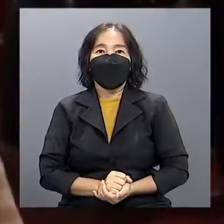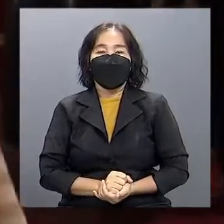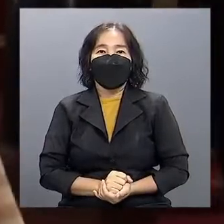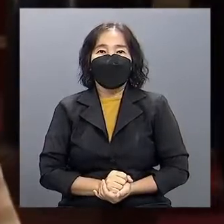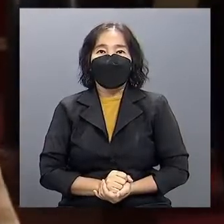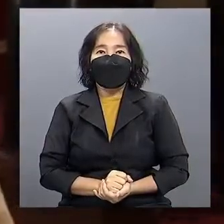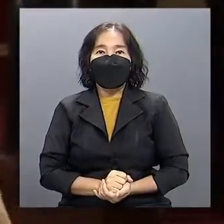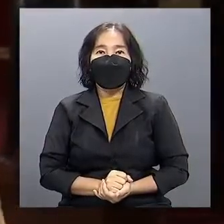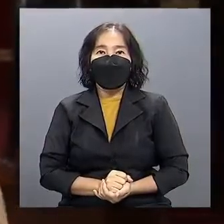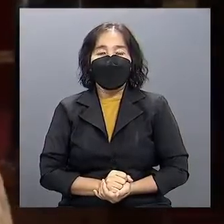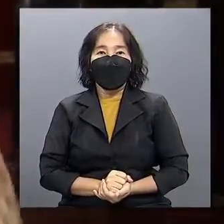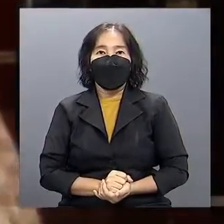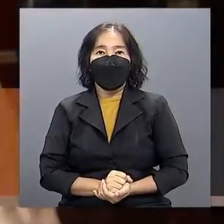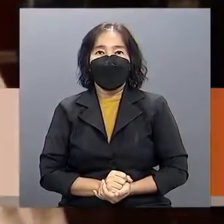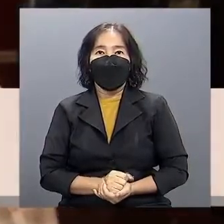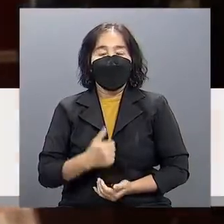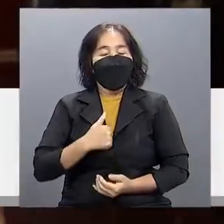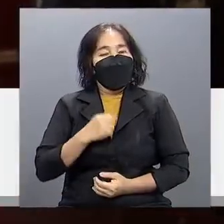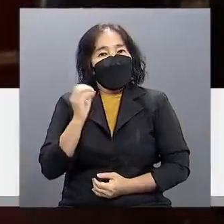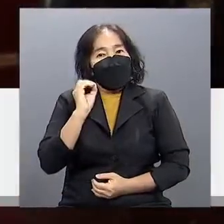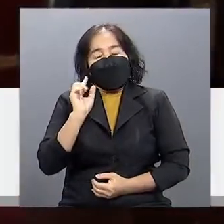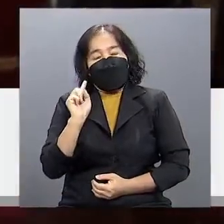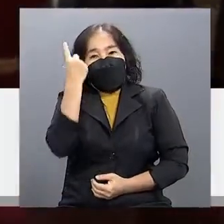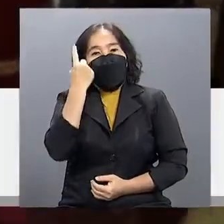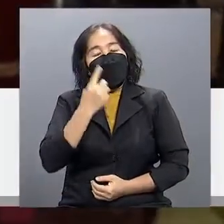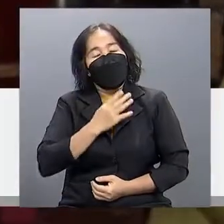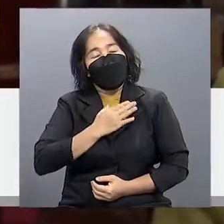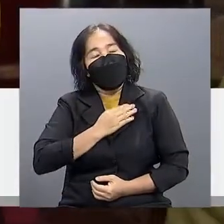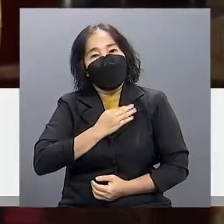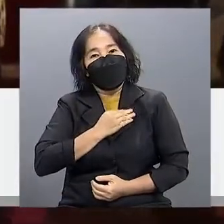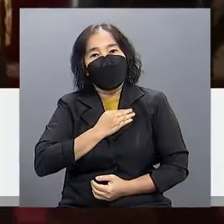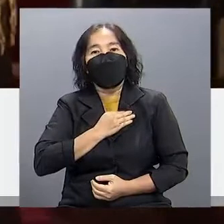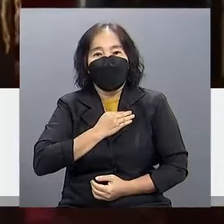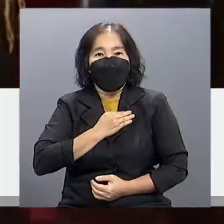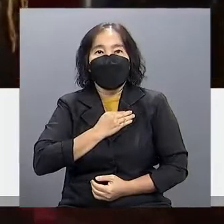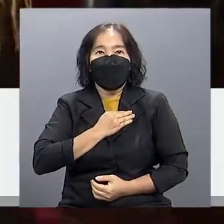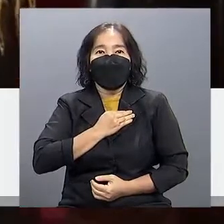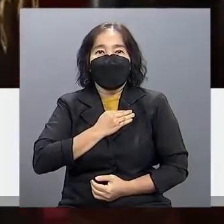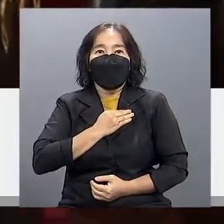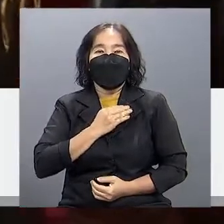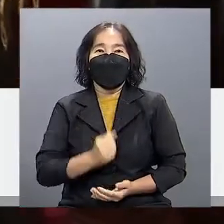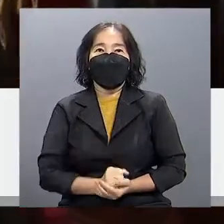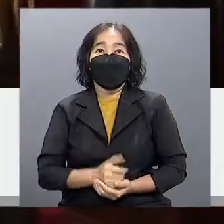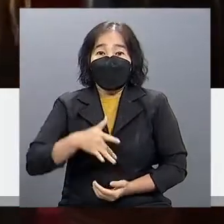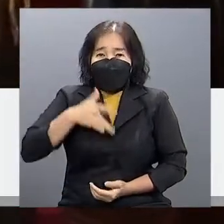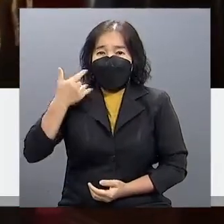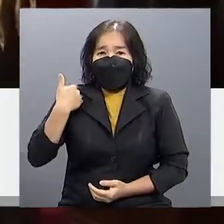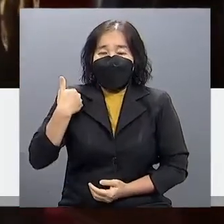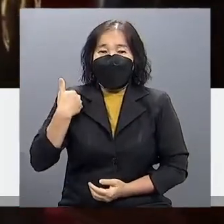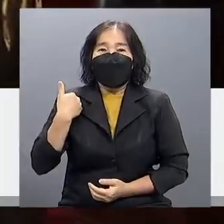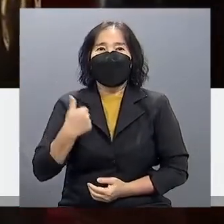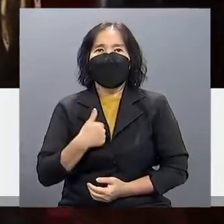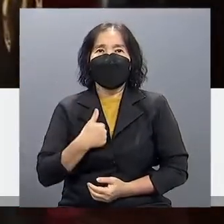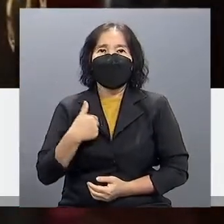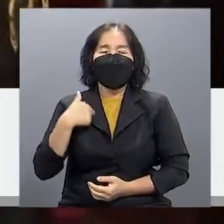างนี้ไหมครับ ไม่เคยเจอค่ะ ครับ ไม่เคยเจ อแล้วรู้สึกไงเจอแล้วรู้สึก ก็ไม่ได้คิดอะไรมากค่ะ